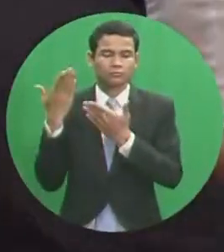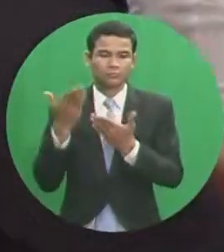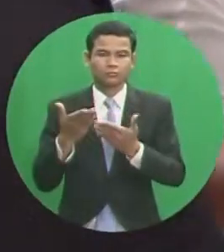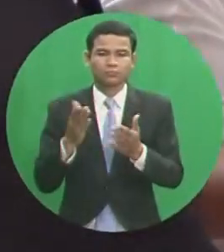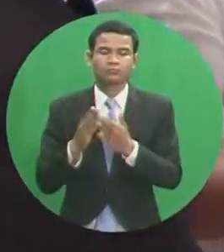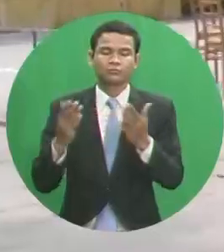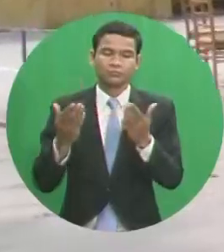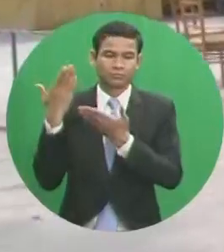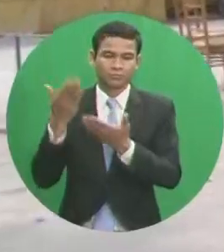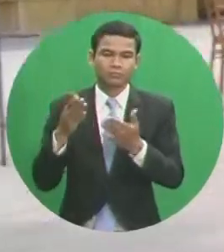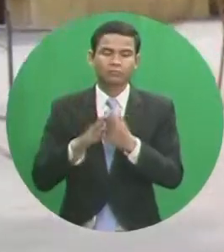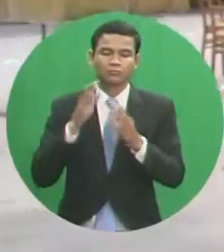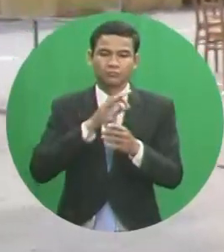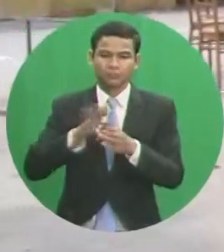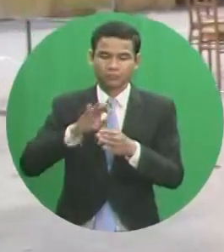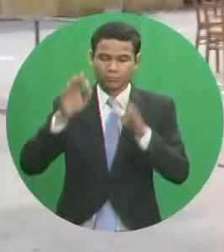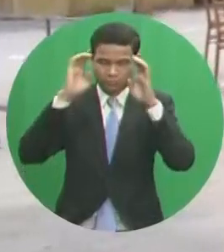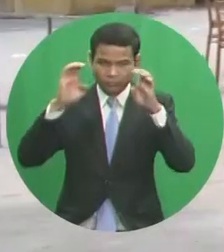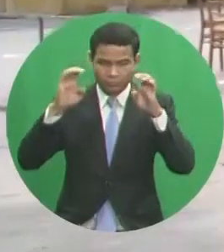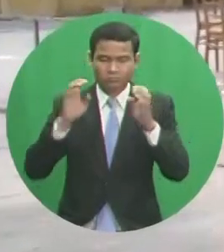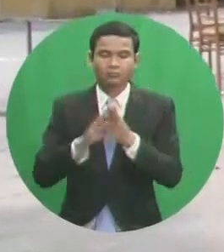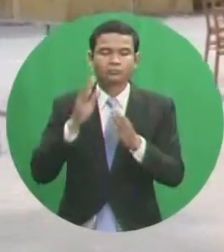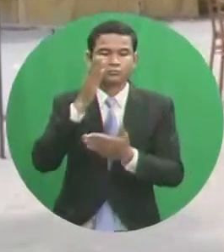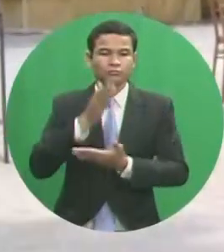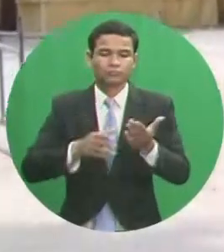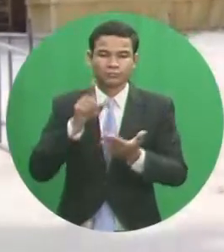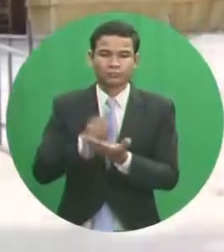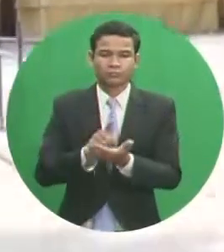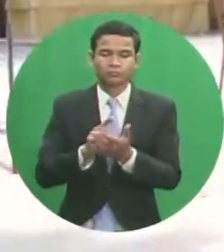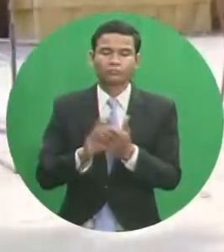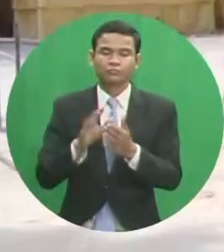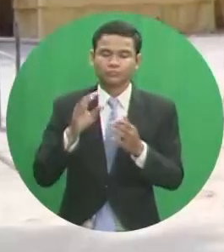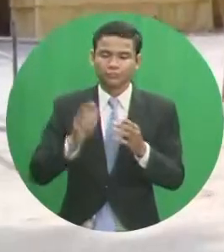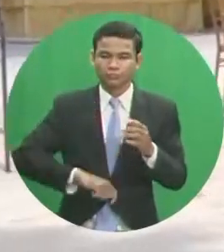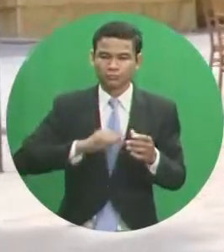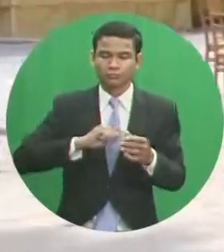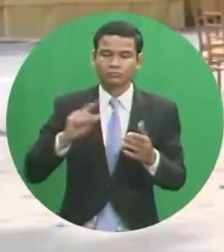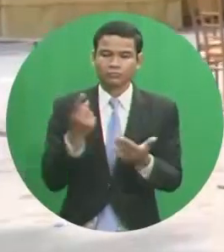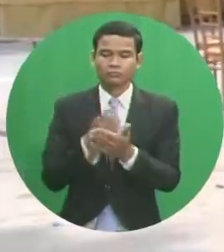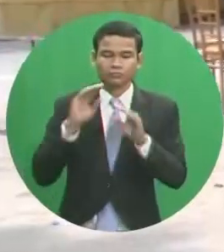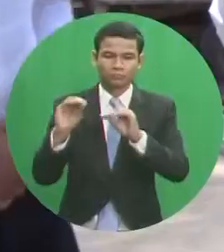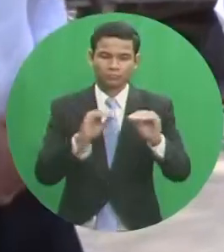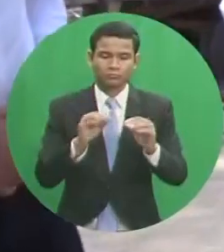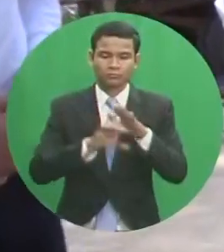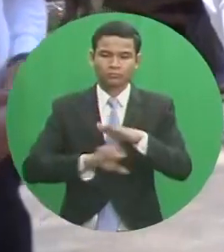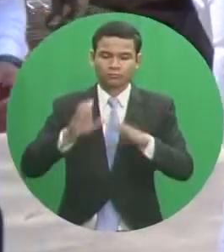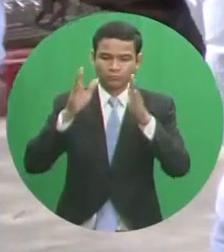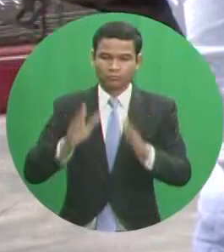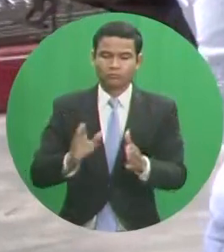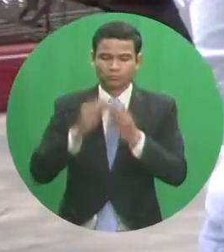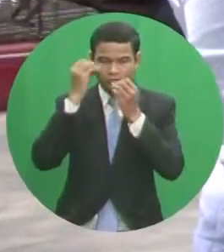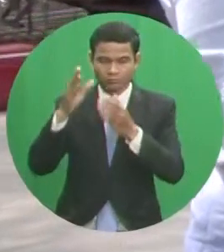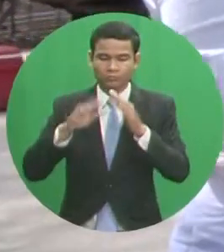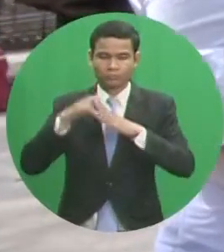บอมราเลวิไซออบรมได้เจ็บในมวยดอสำคัญขนมการวมจำไหนบนดอมด้านทนเทมันดุดำใบก